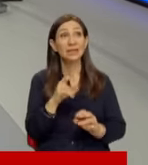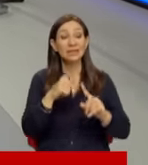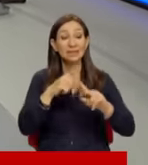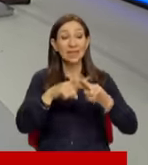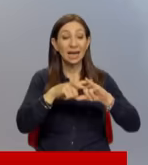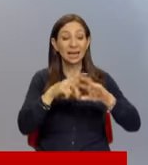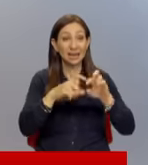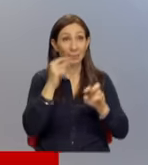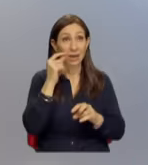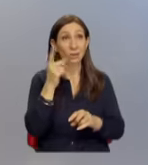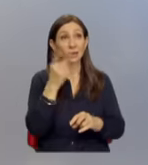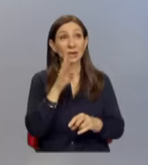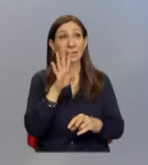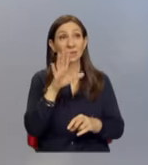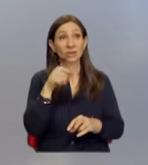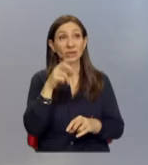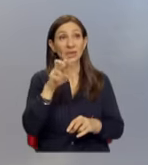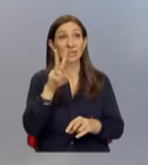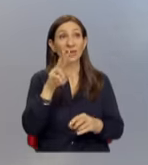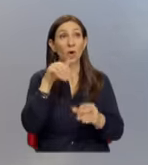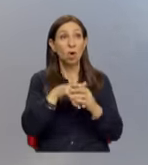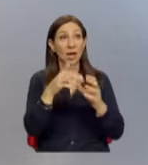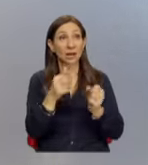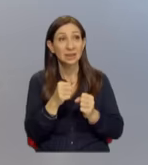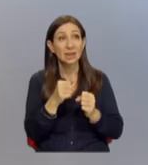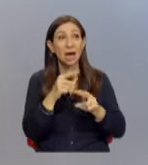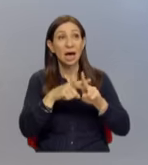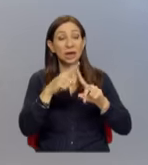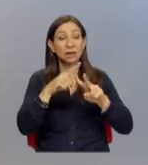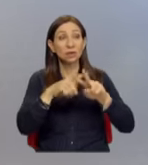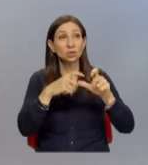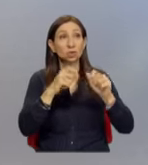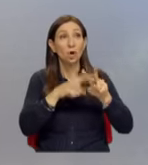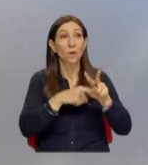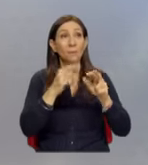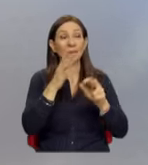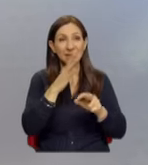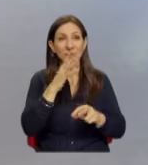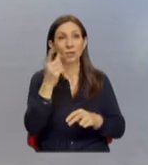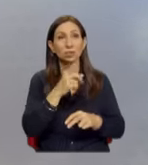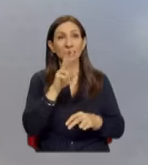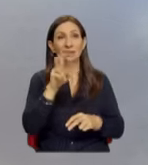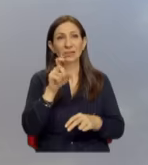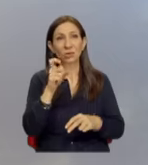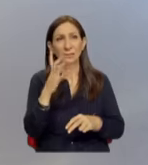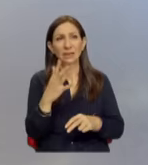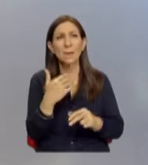Büyük Akın %45,82 oy alırken. Atasoy Bilgin